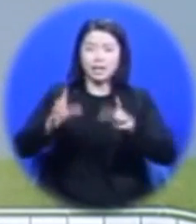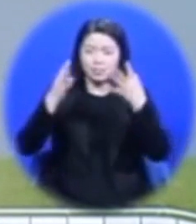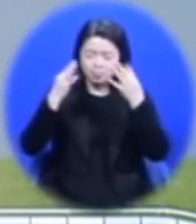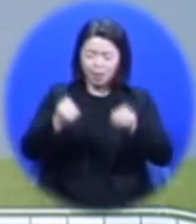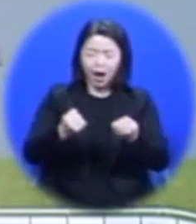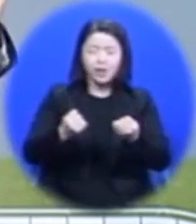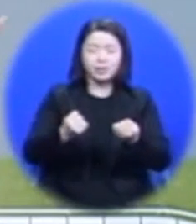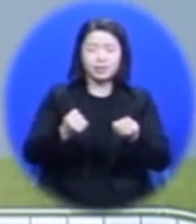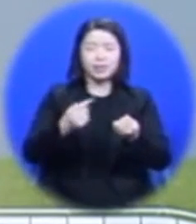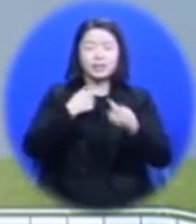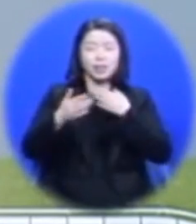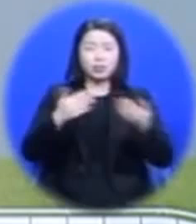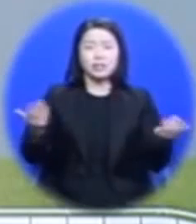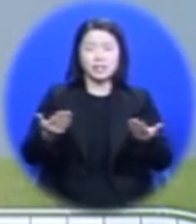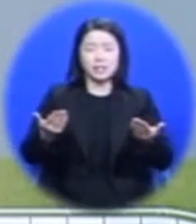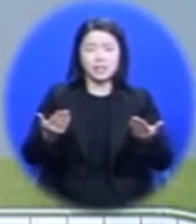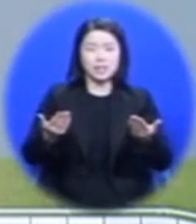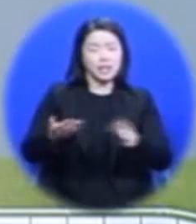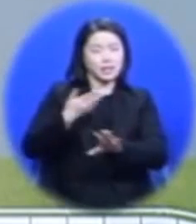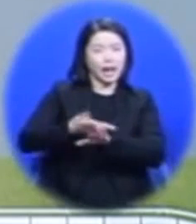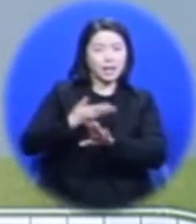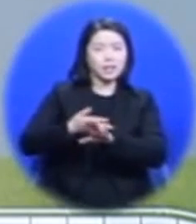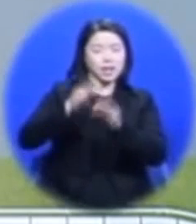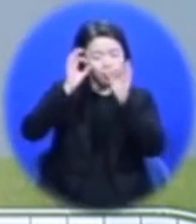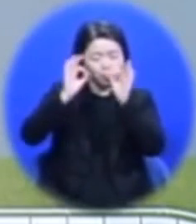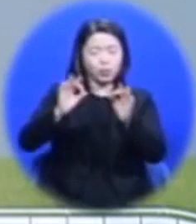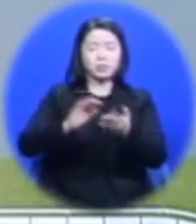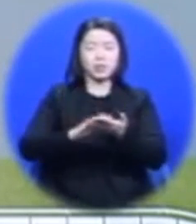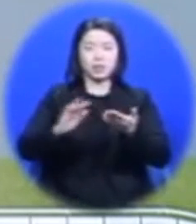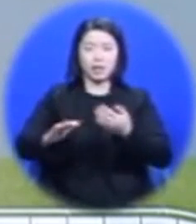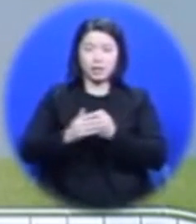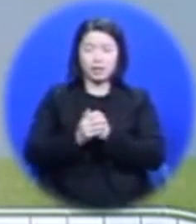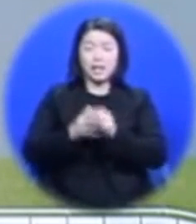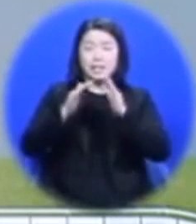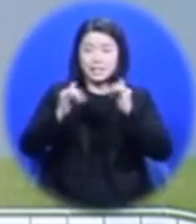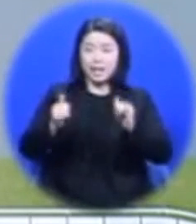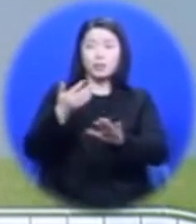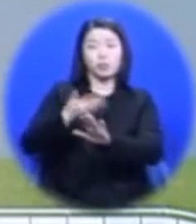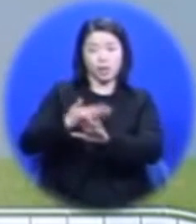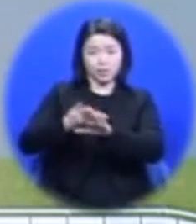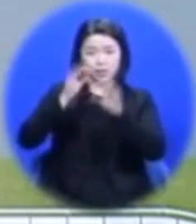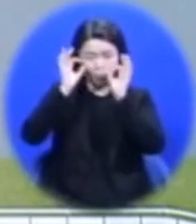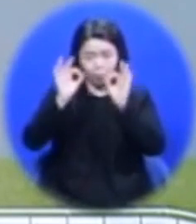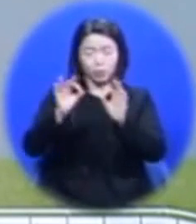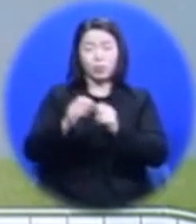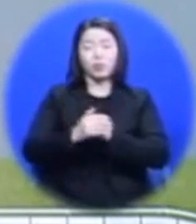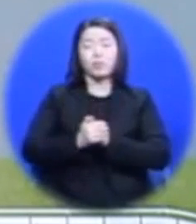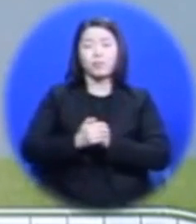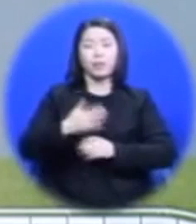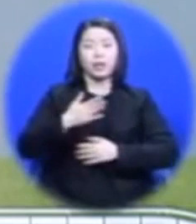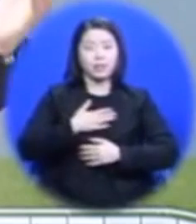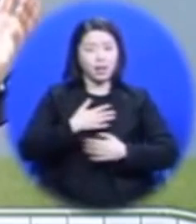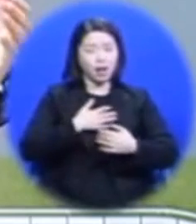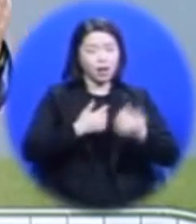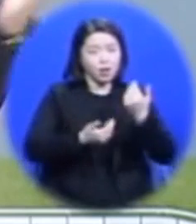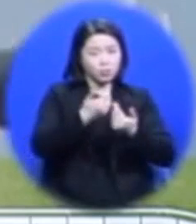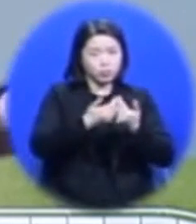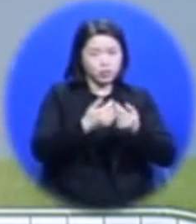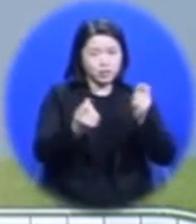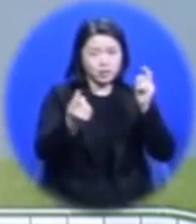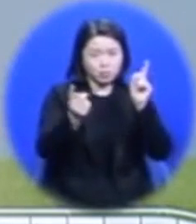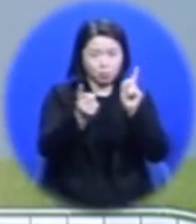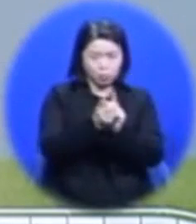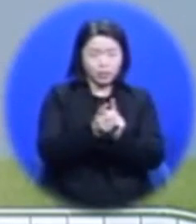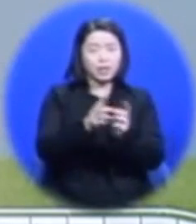일들이 전혀 의미가 달리 보입니다. 사람도 달리 보이고 내가 부딪히는 어려움도 다